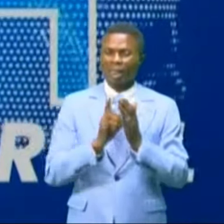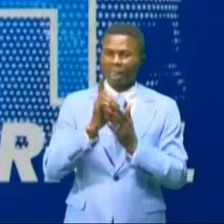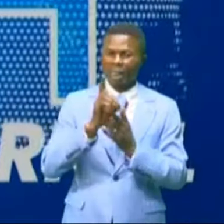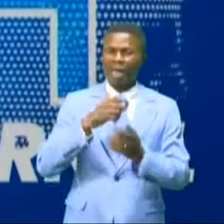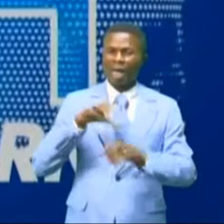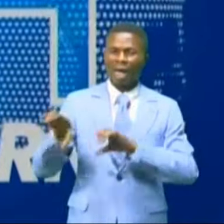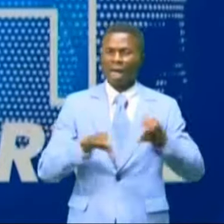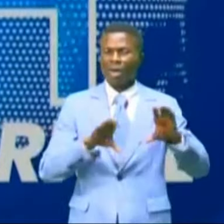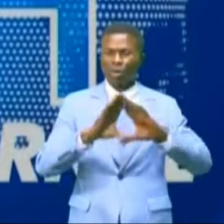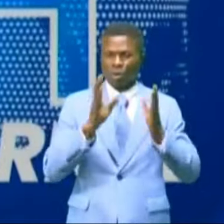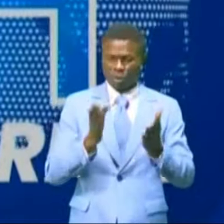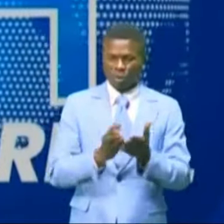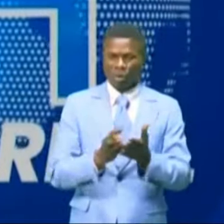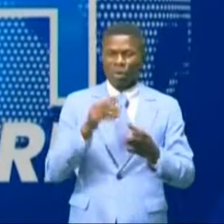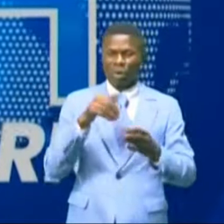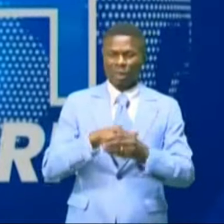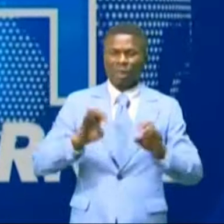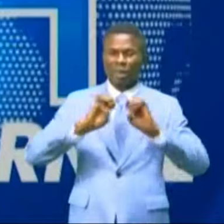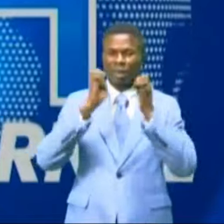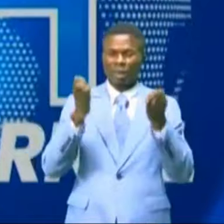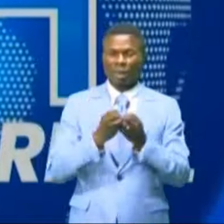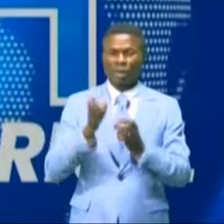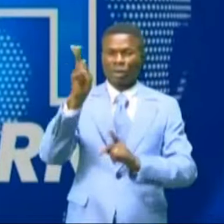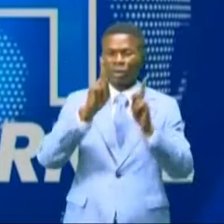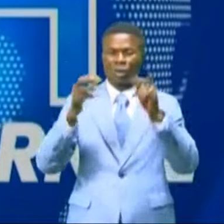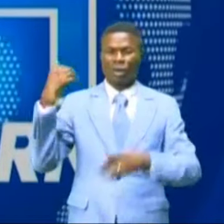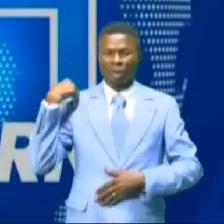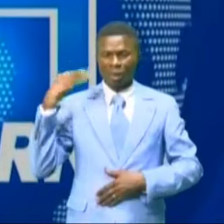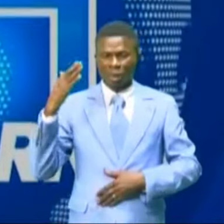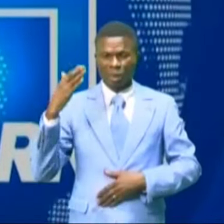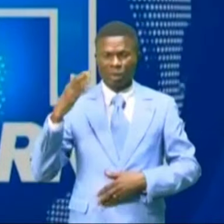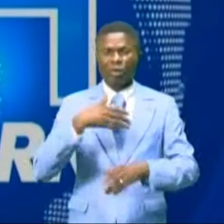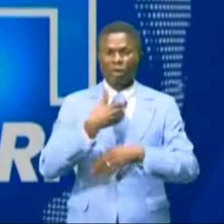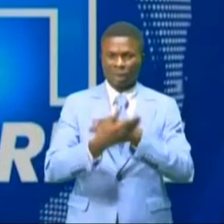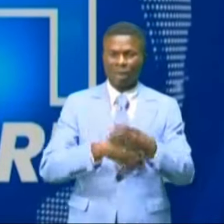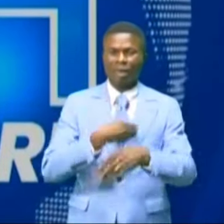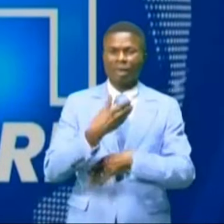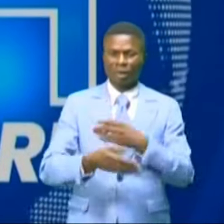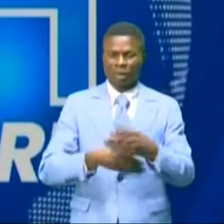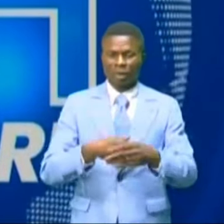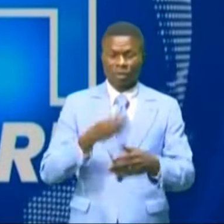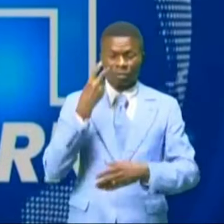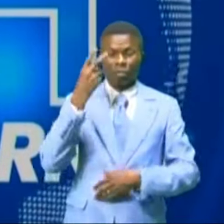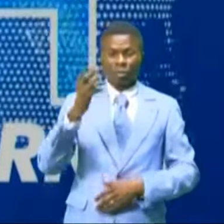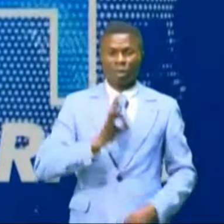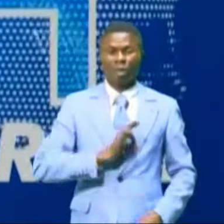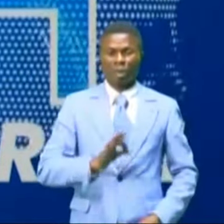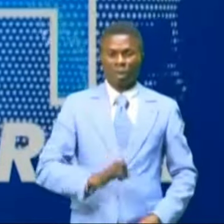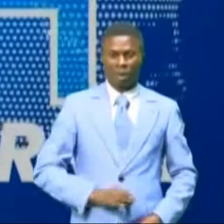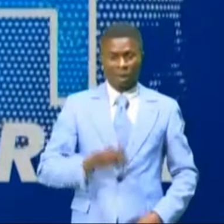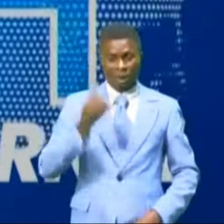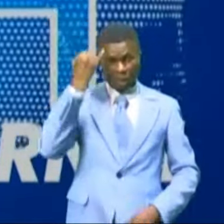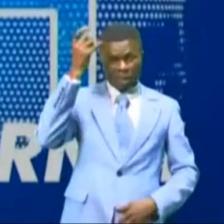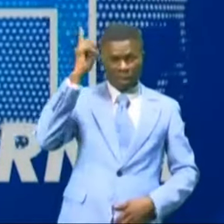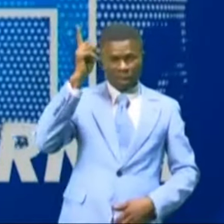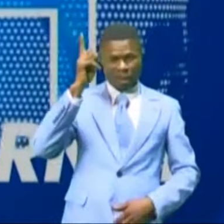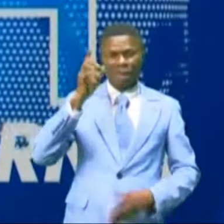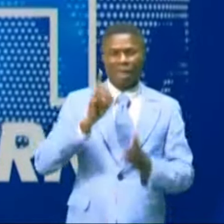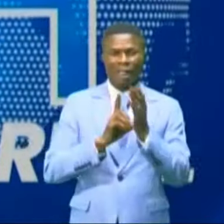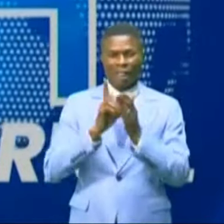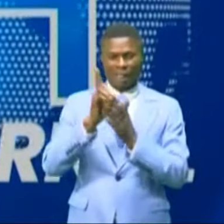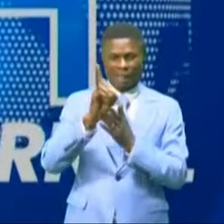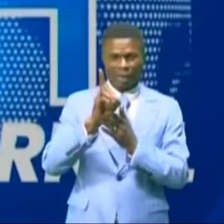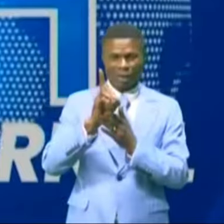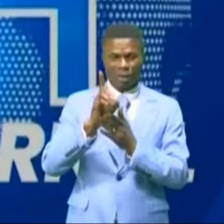activités est imprimé au sein de cette entreprise publique dans la réalisation de la vision du chef de l'État qui vise à redorer l'image